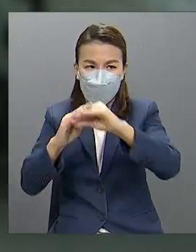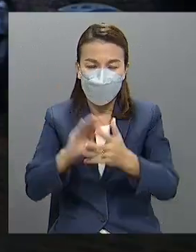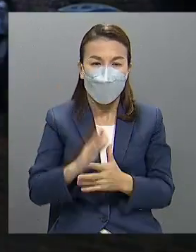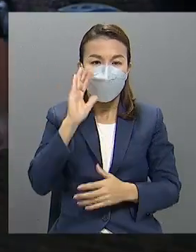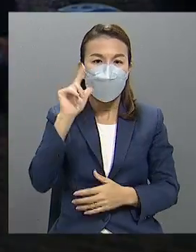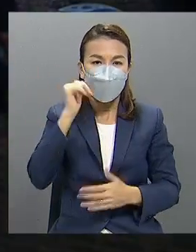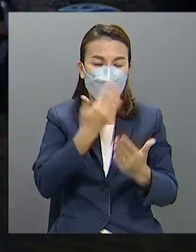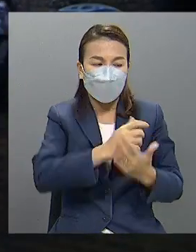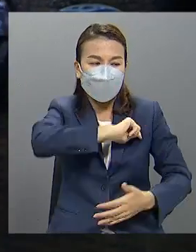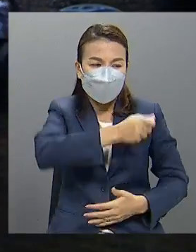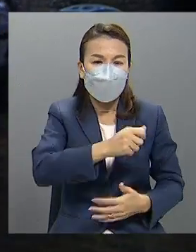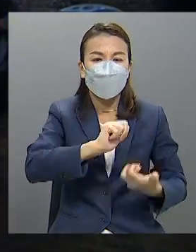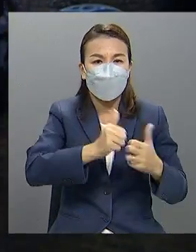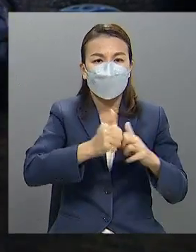ยค่ะ